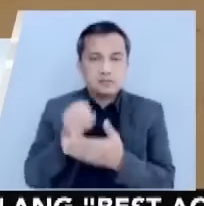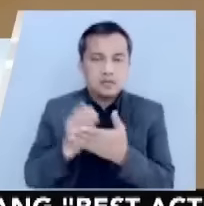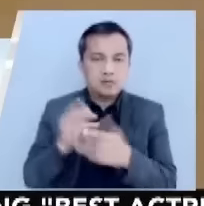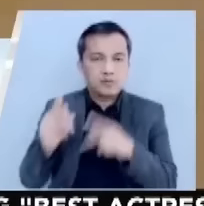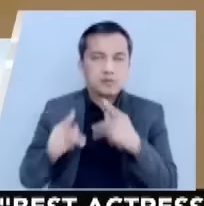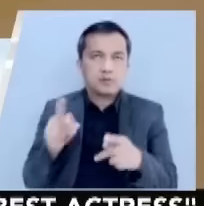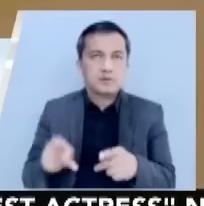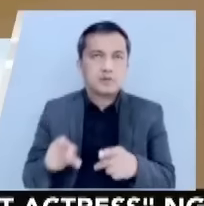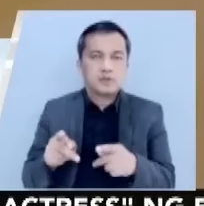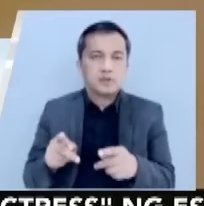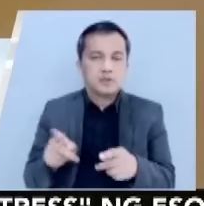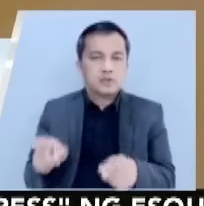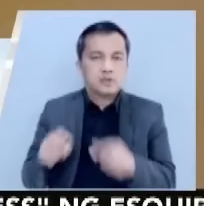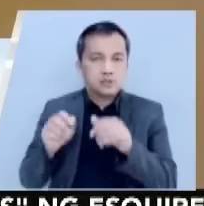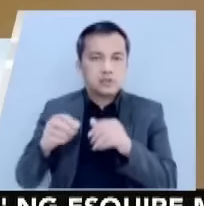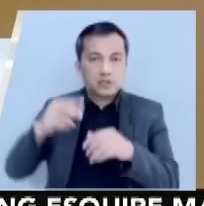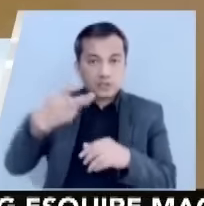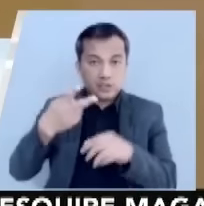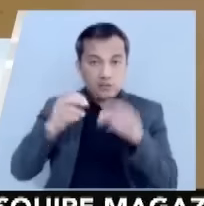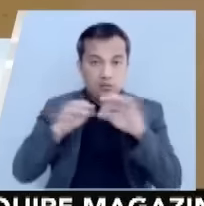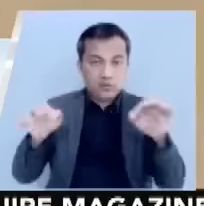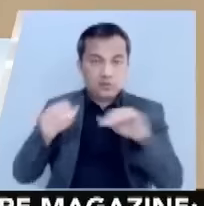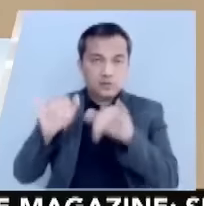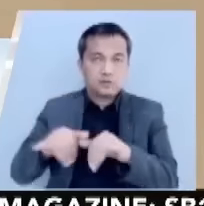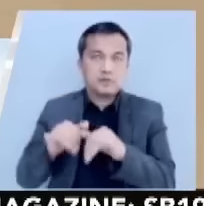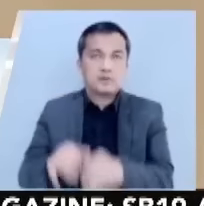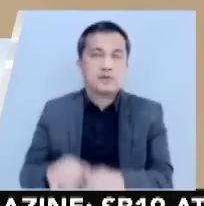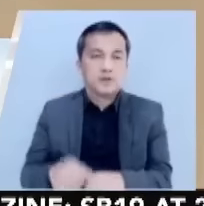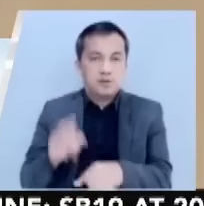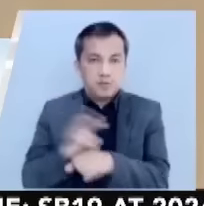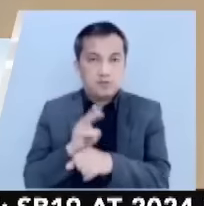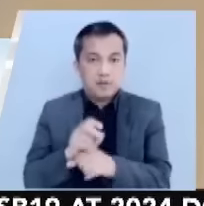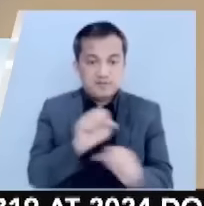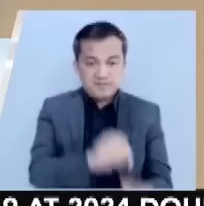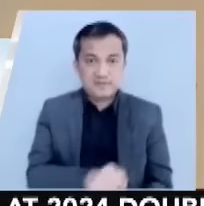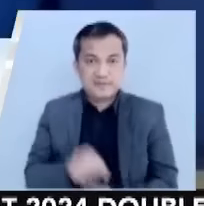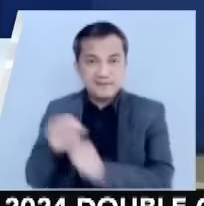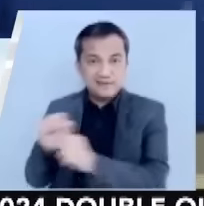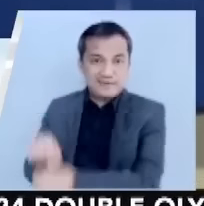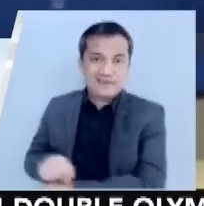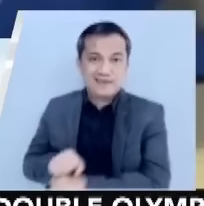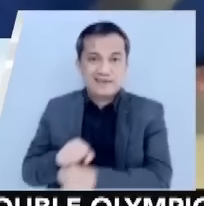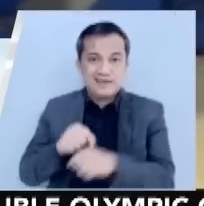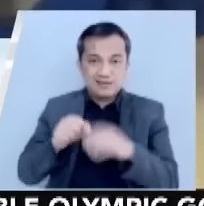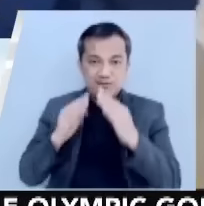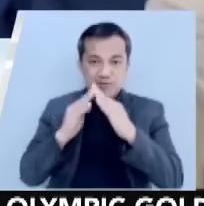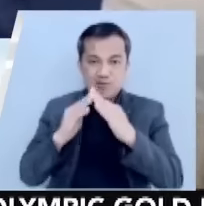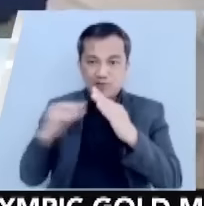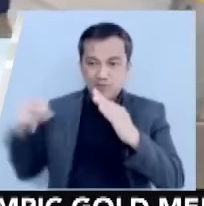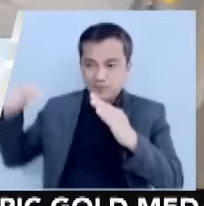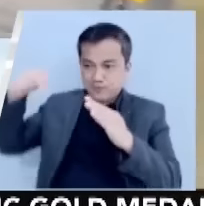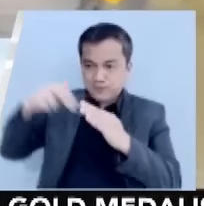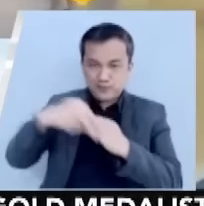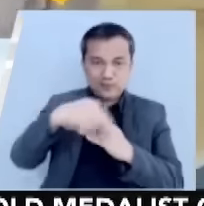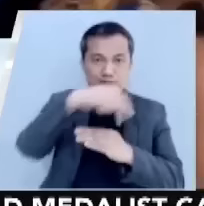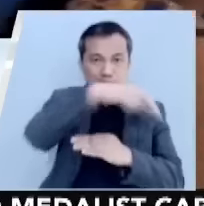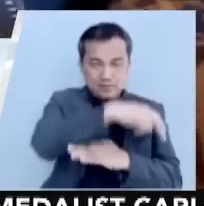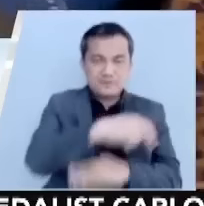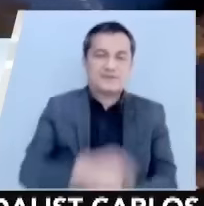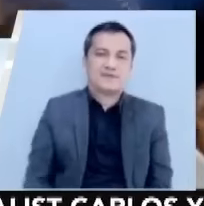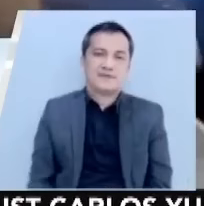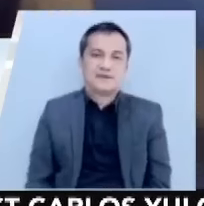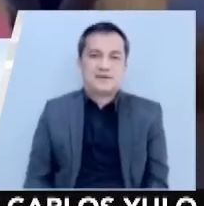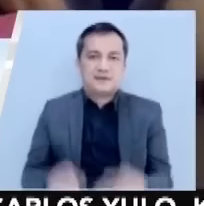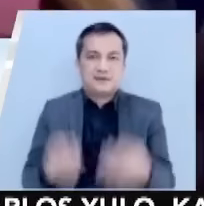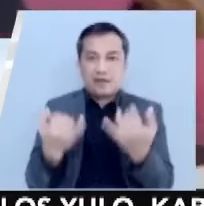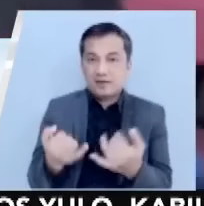nanatili. May mga gumagamit din ng bangka at tumatawid ng bubong. Sa ngayon, libo-libo pa rin ang nananatili sa